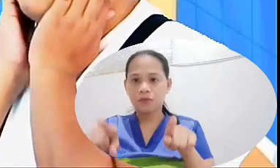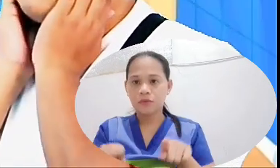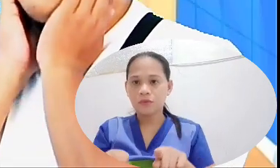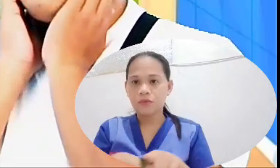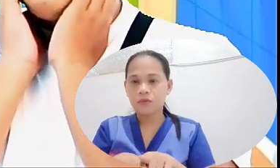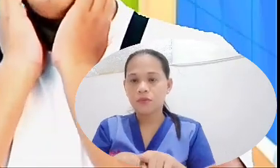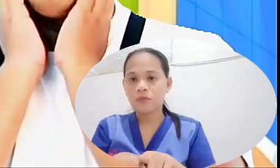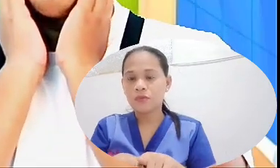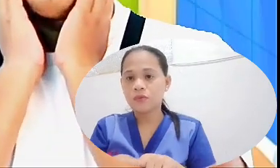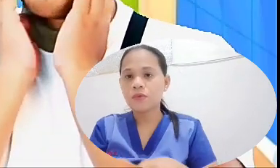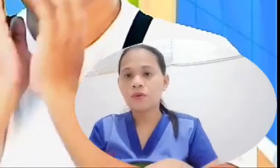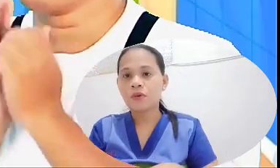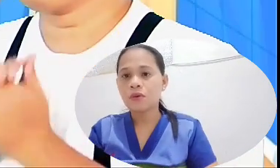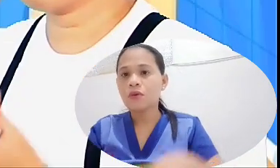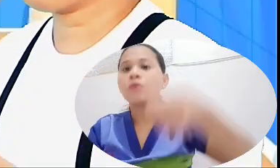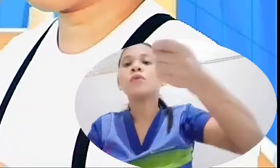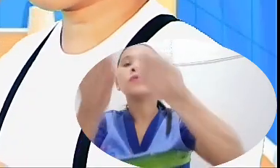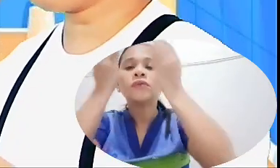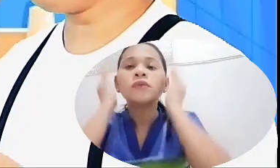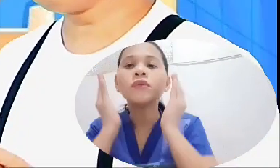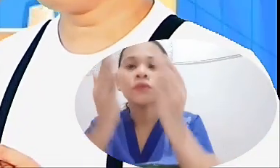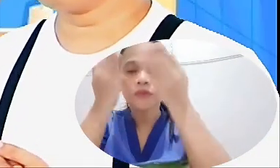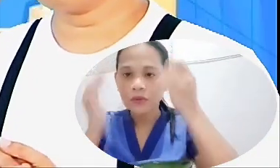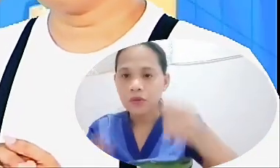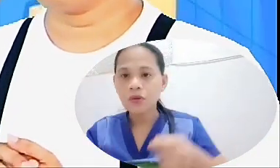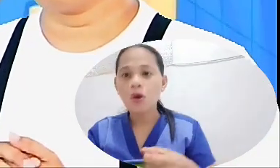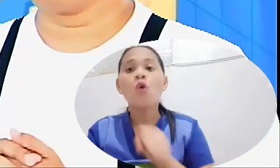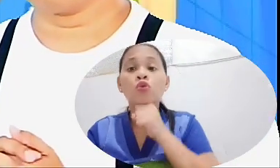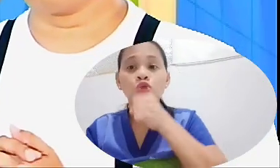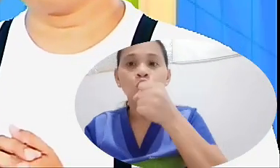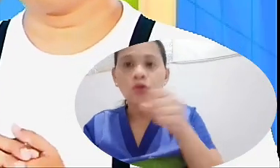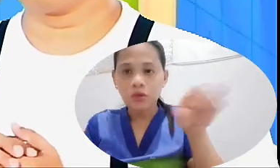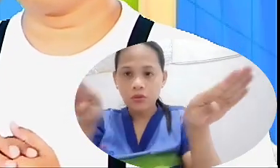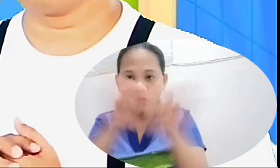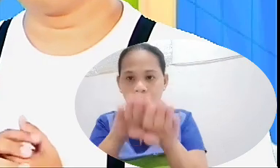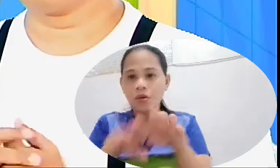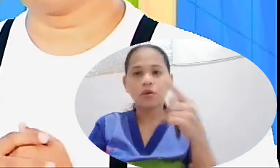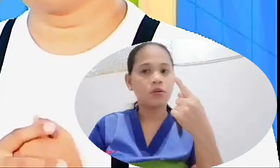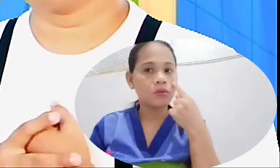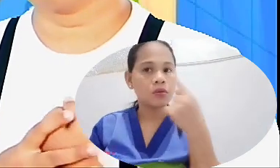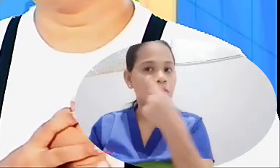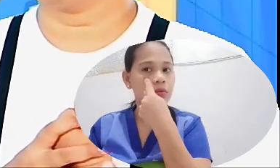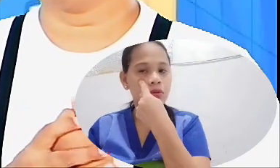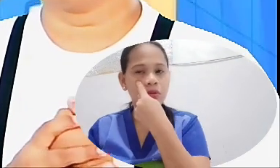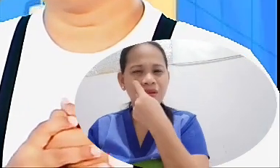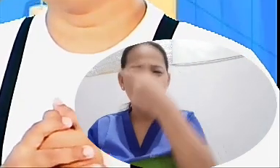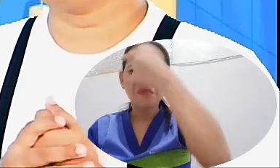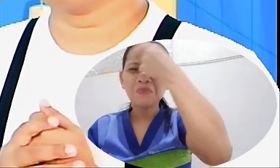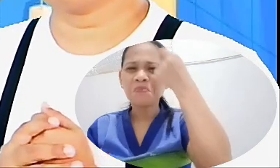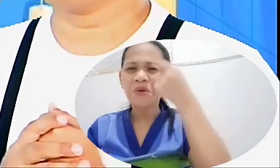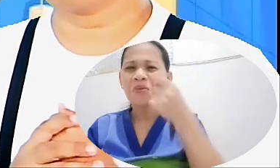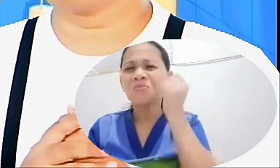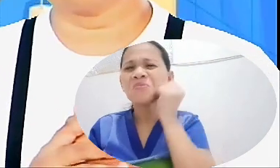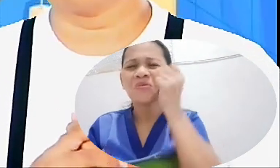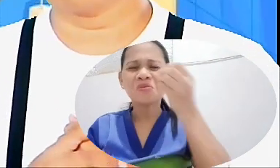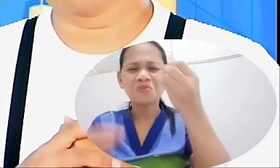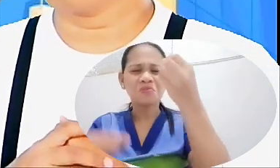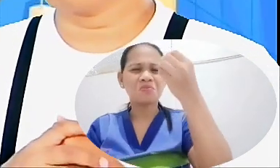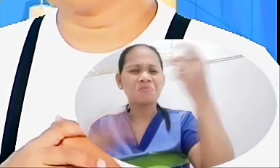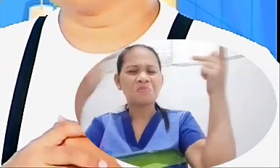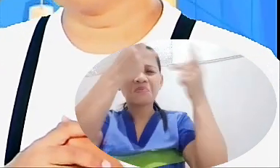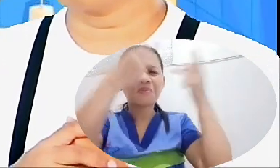banlawan. Siguraduhin mong nakapikit ka, ha? Kasi maaaring malagyan ng sabon ang iyong mga